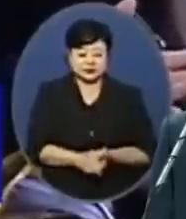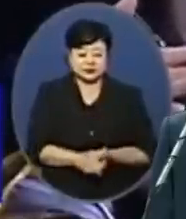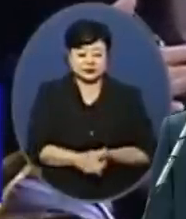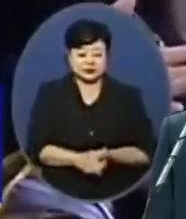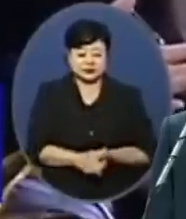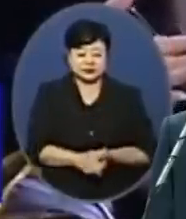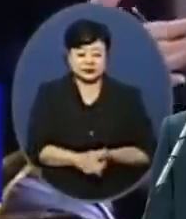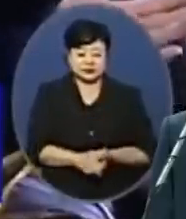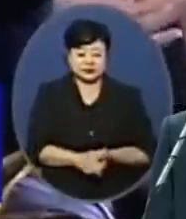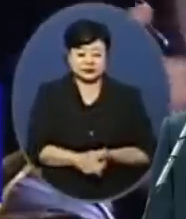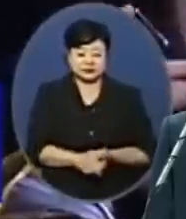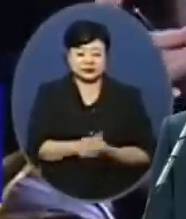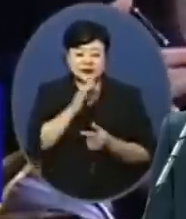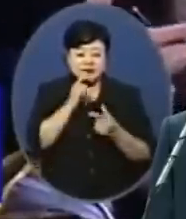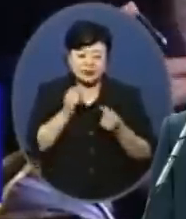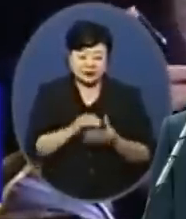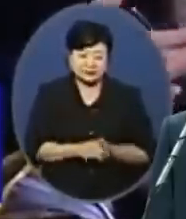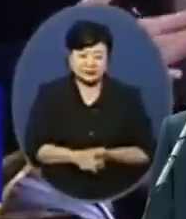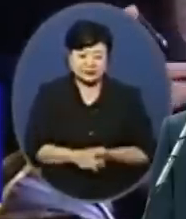희망을 주는 것이니라.